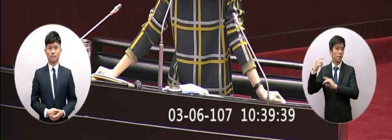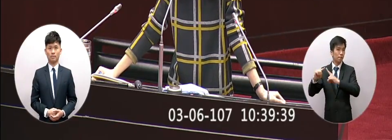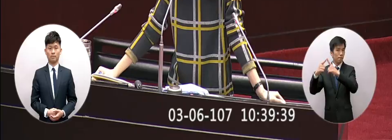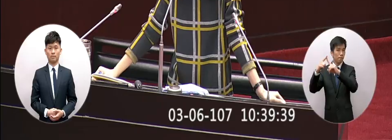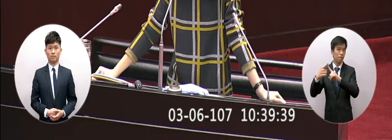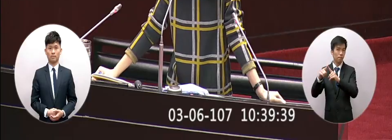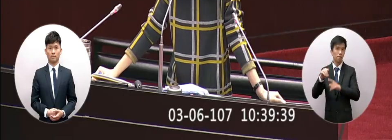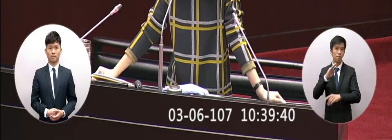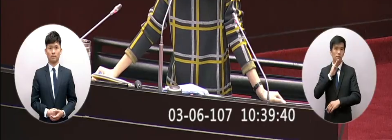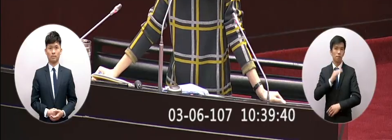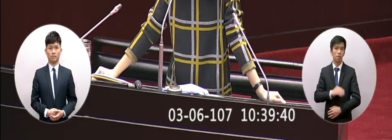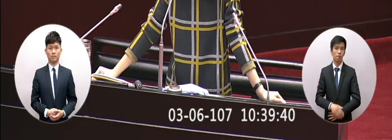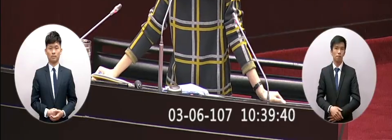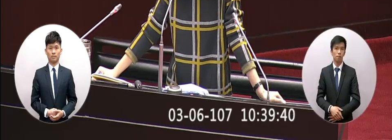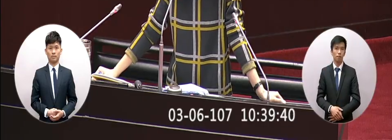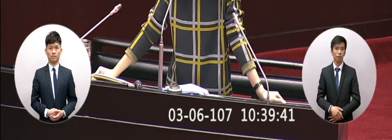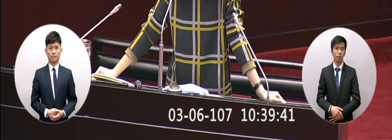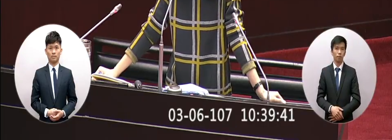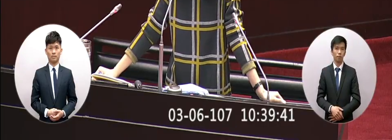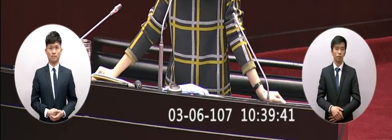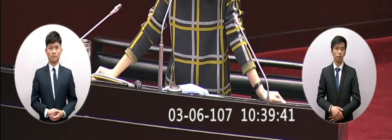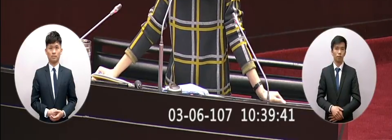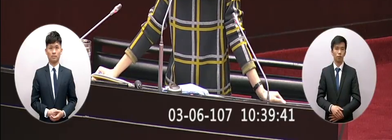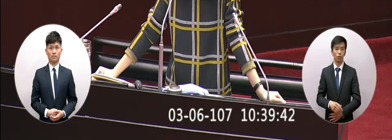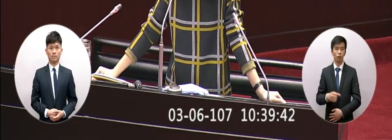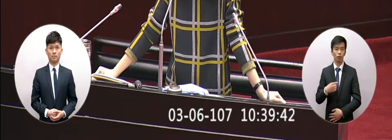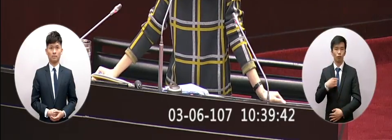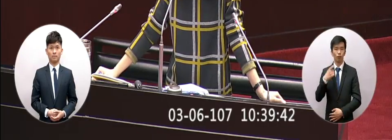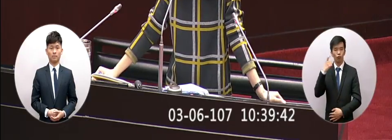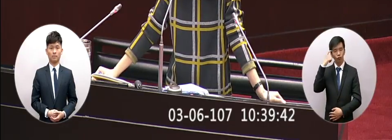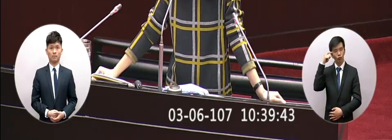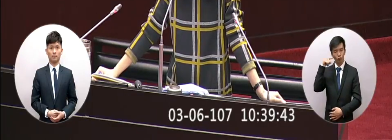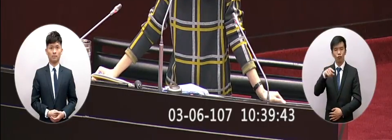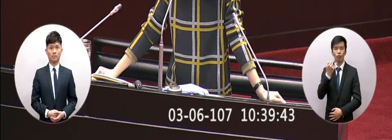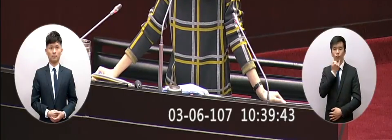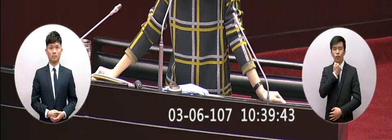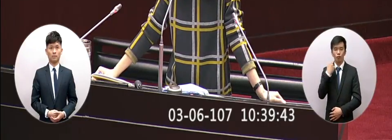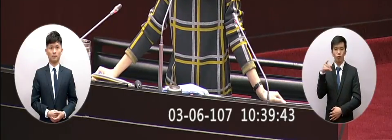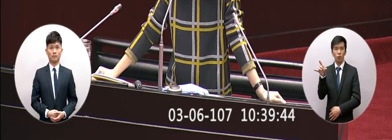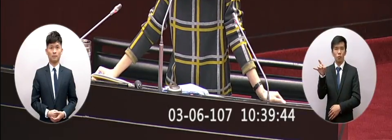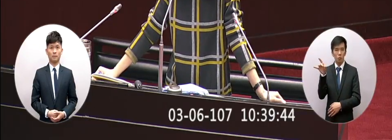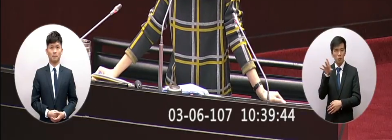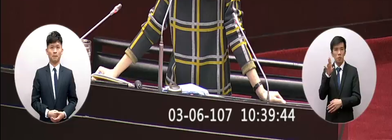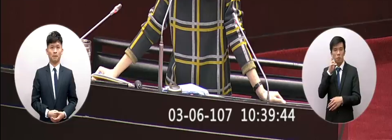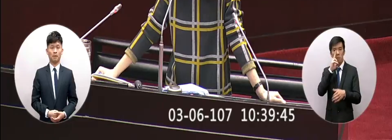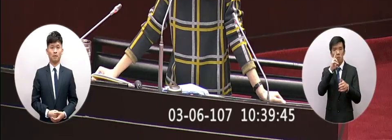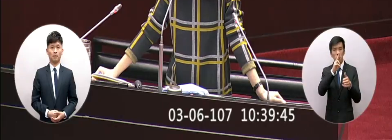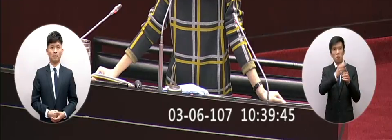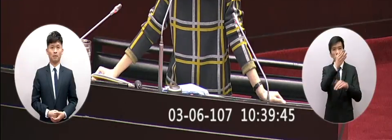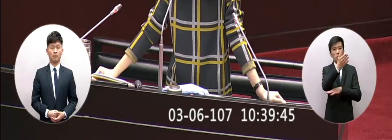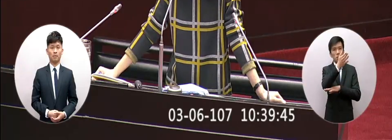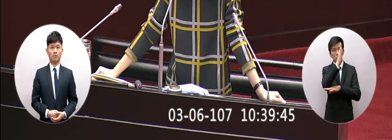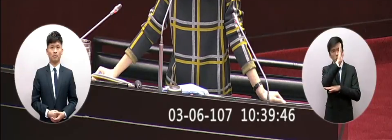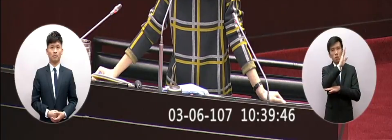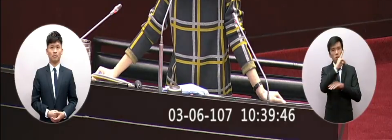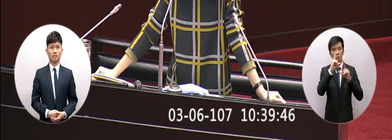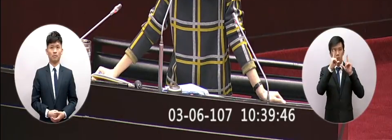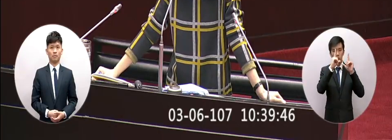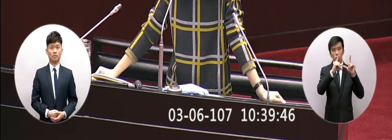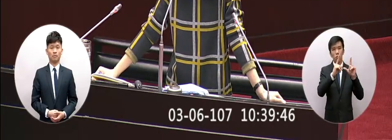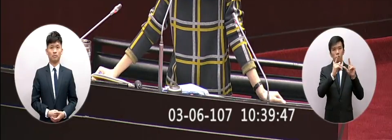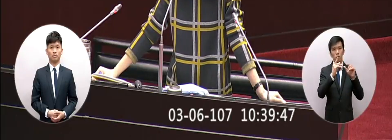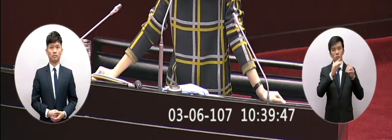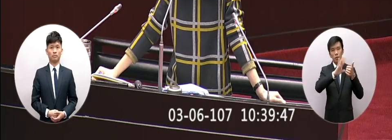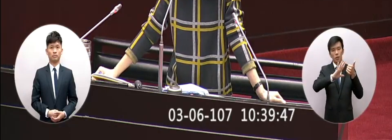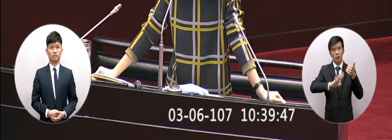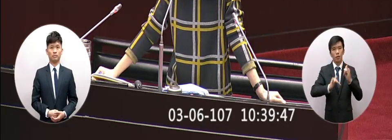哦。那我想，这也是部分要来打击政府的一个威信啊，所以我也希望说院长能够在这个事件